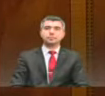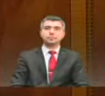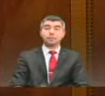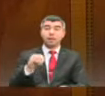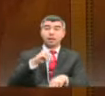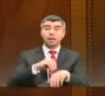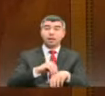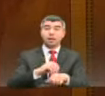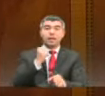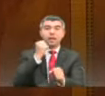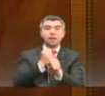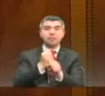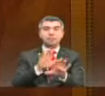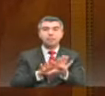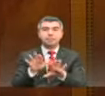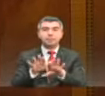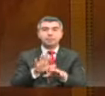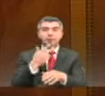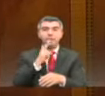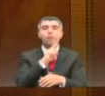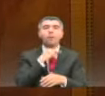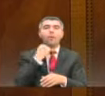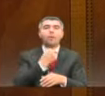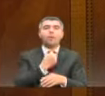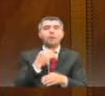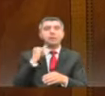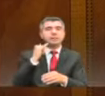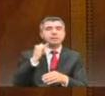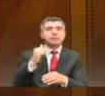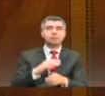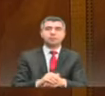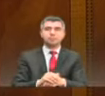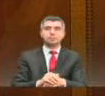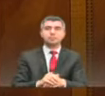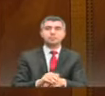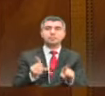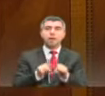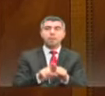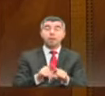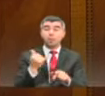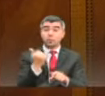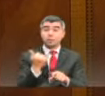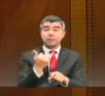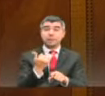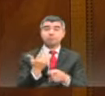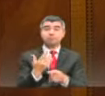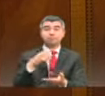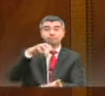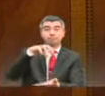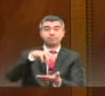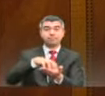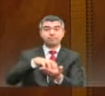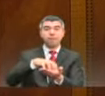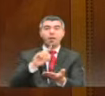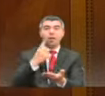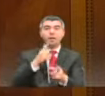ستعمل الحكومة أيضا على العمل على مواصلة المغرب القيام بدوره المسؤول في المنطقة باعتباره